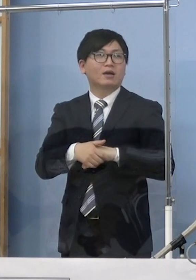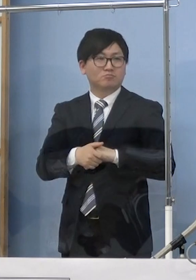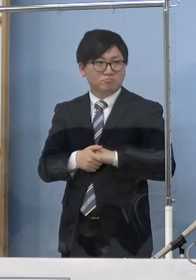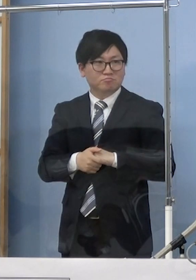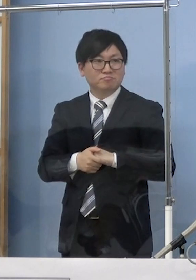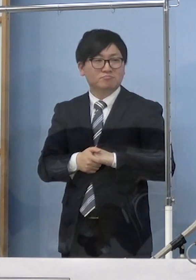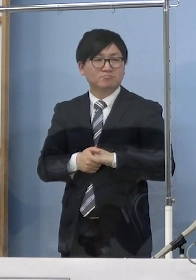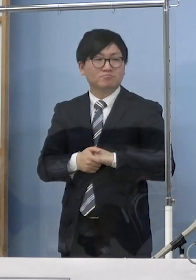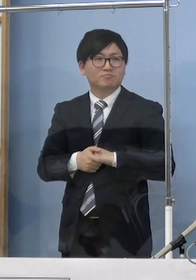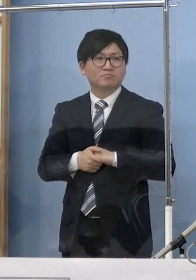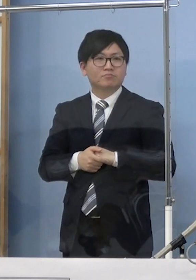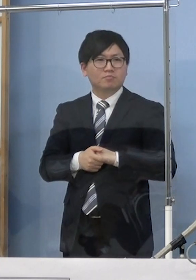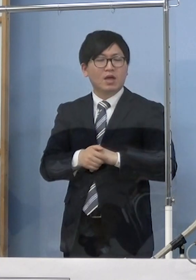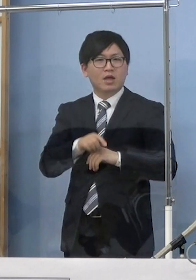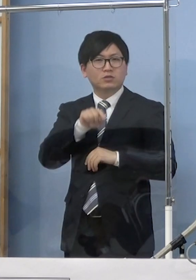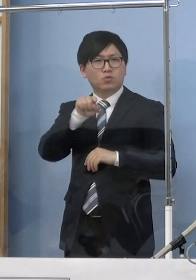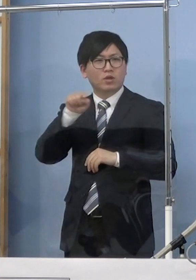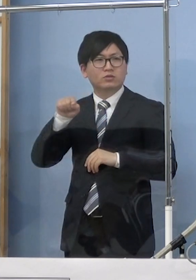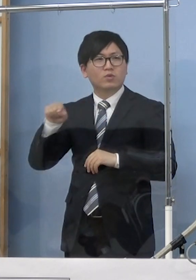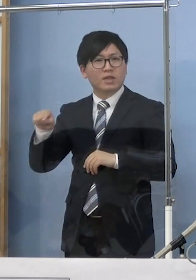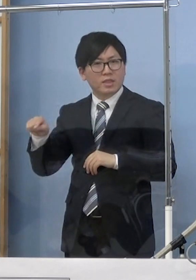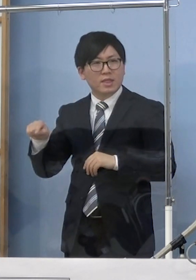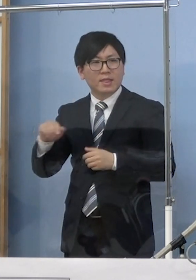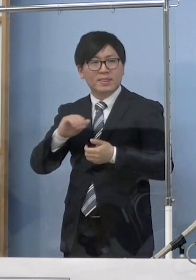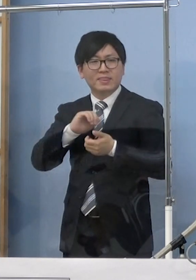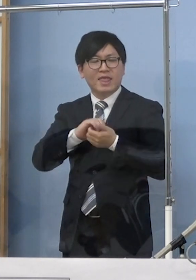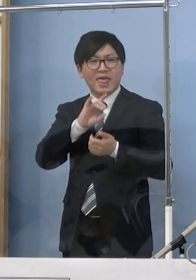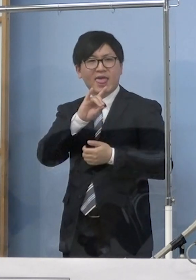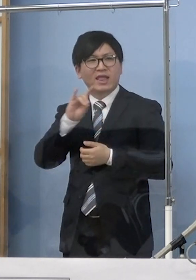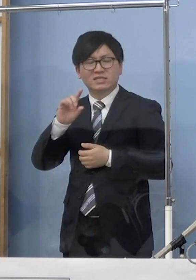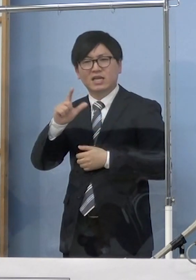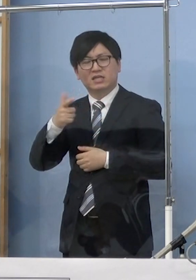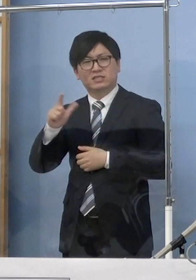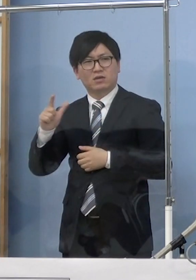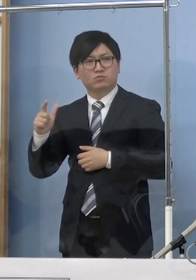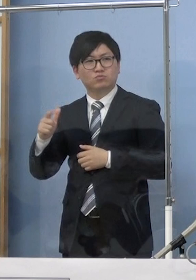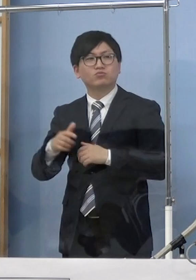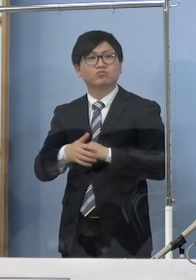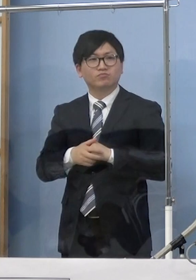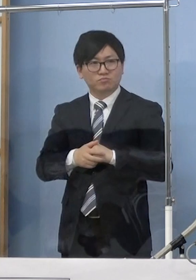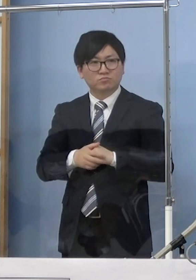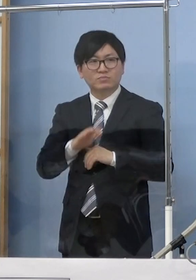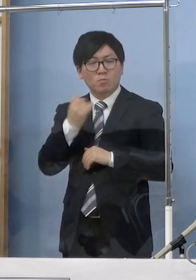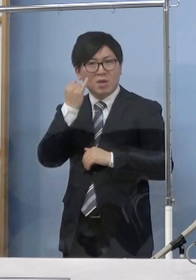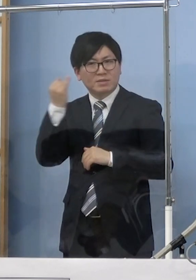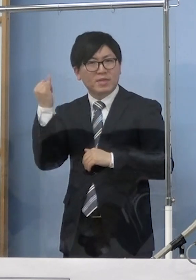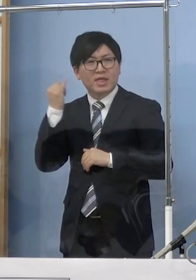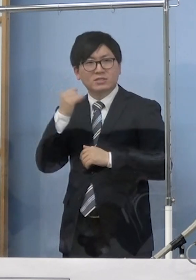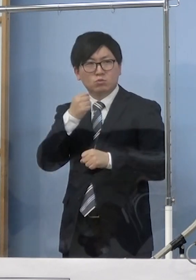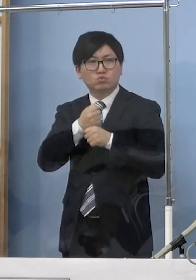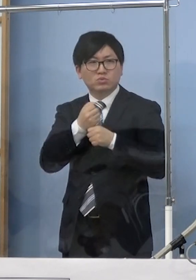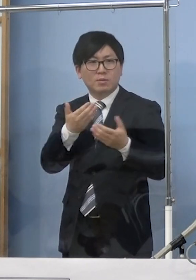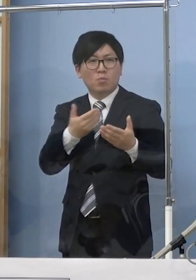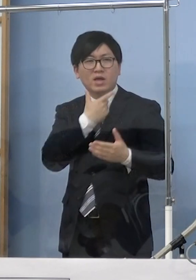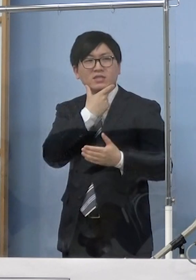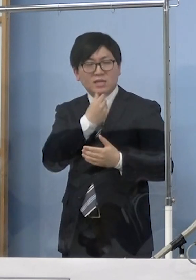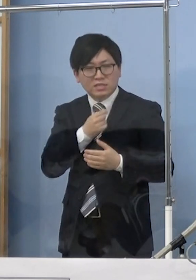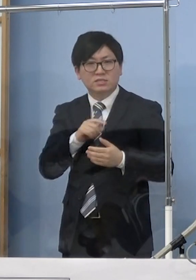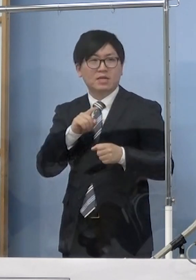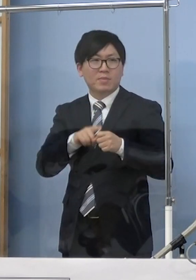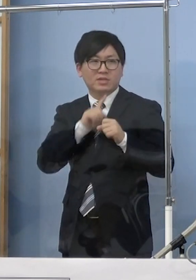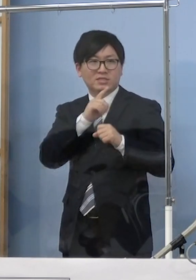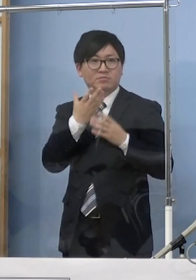少しずつ定義が違う、でもイメージを持っていただく必要がある、そうしたことで申し上げました。